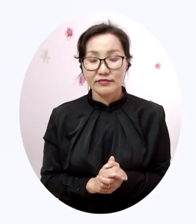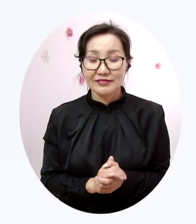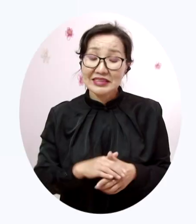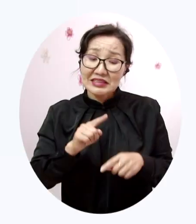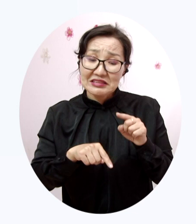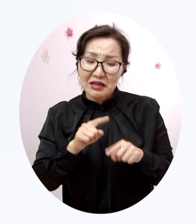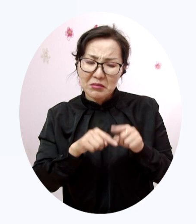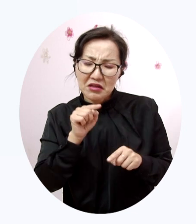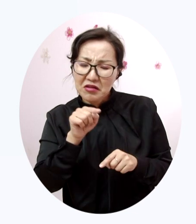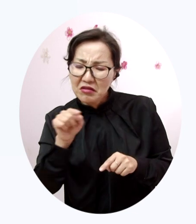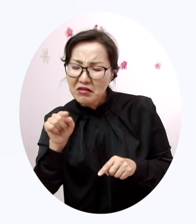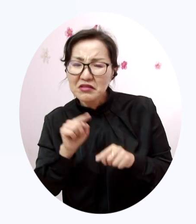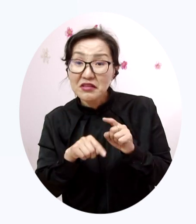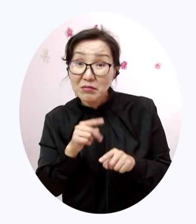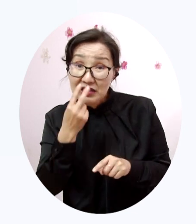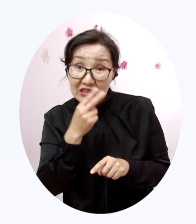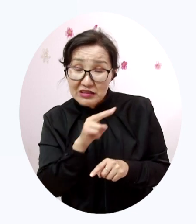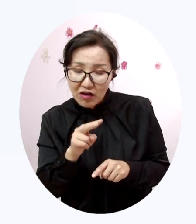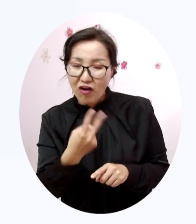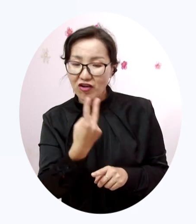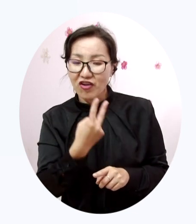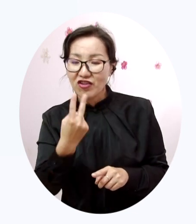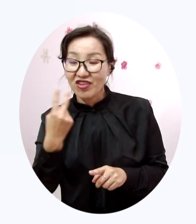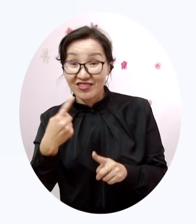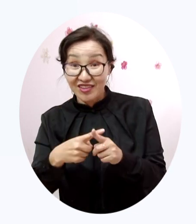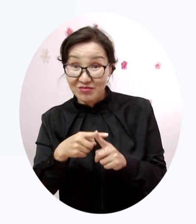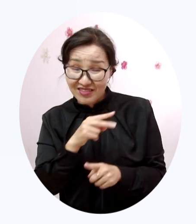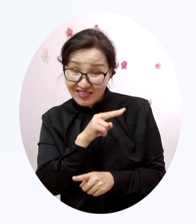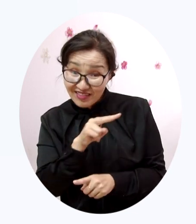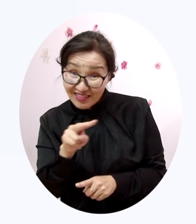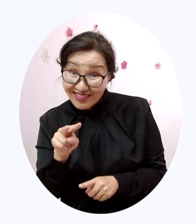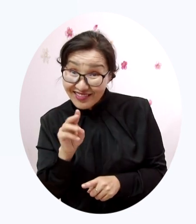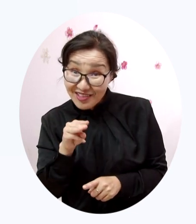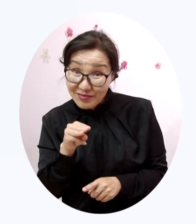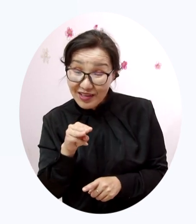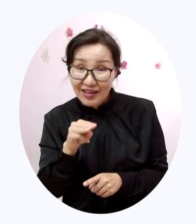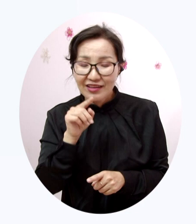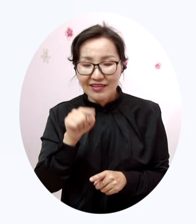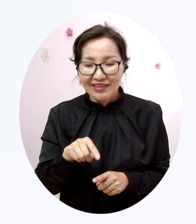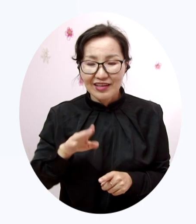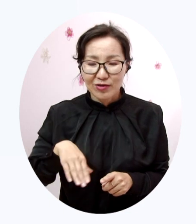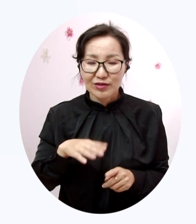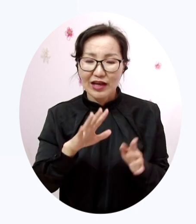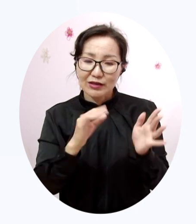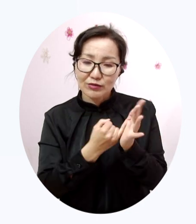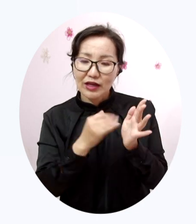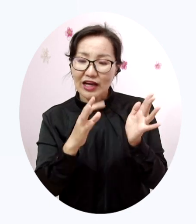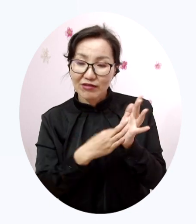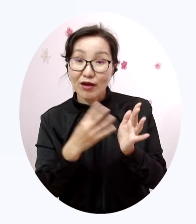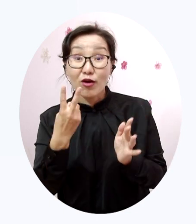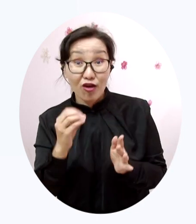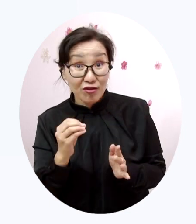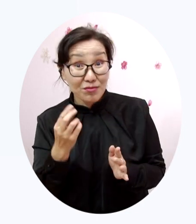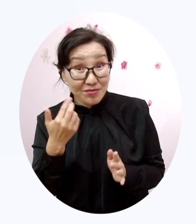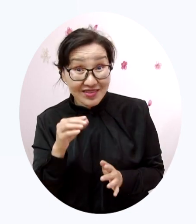За ямар зүй тогтол байна уу? 2 2-оор нэмэгдсэн зүй тогтол байна. Дараагийн 3 тоо нь 16 18 20.